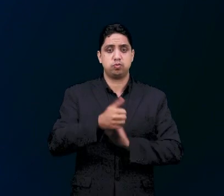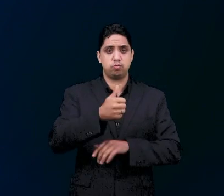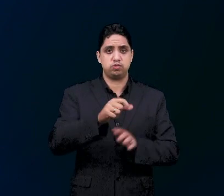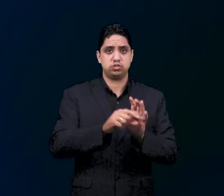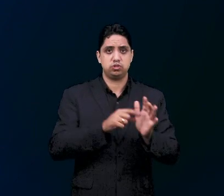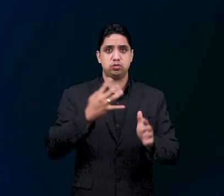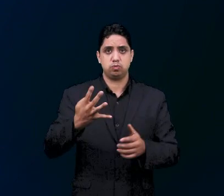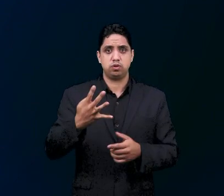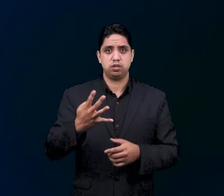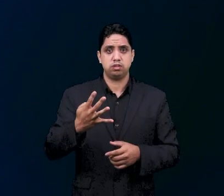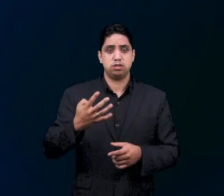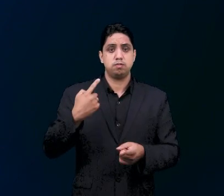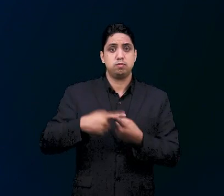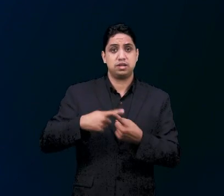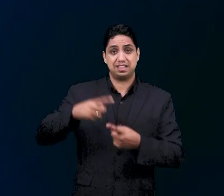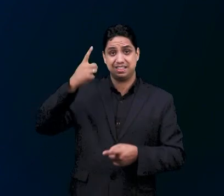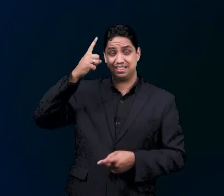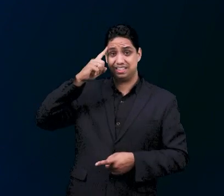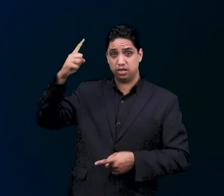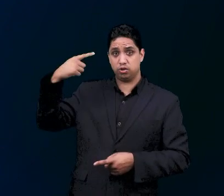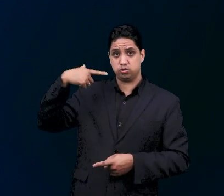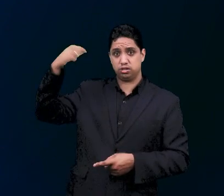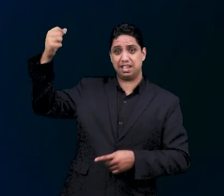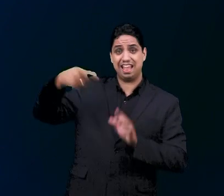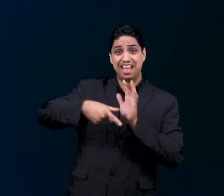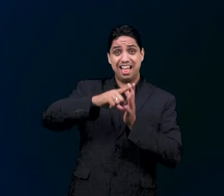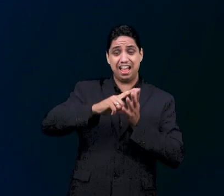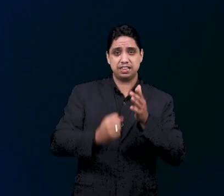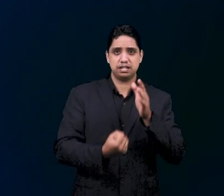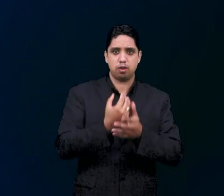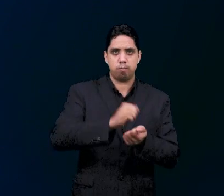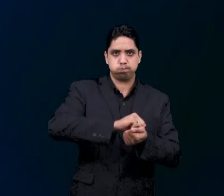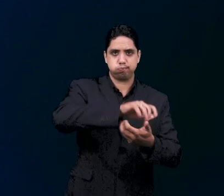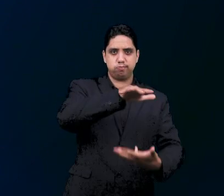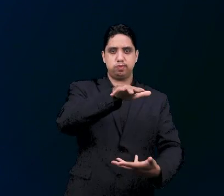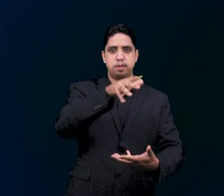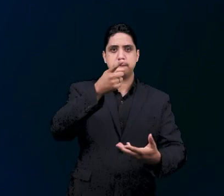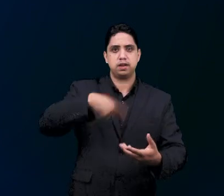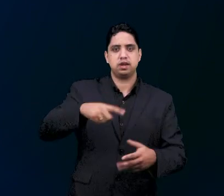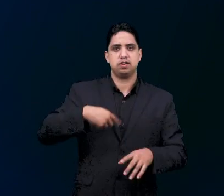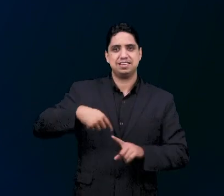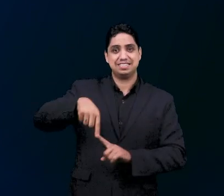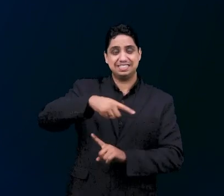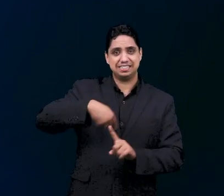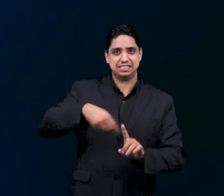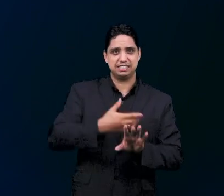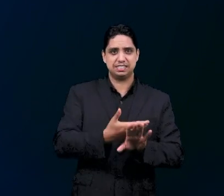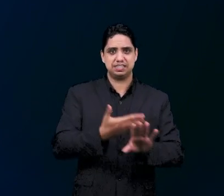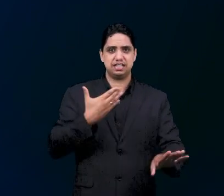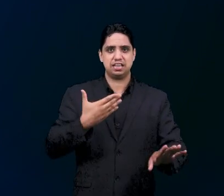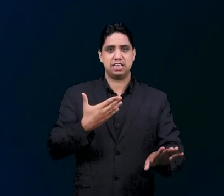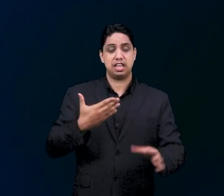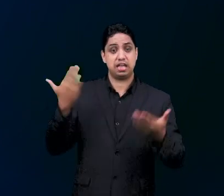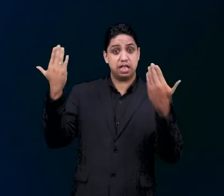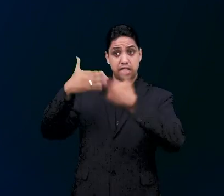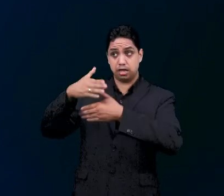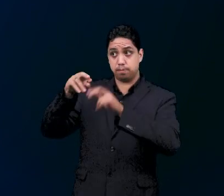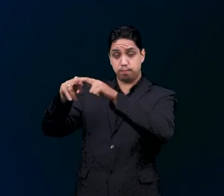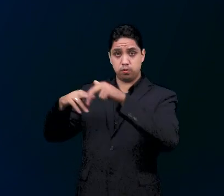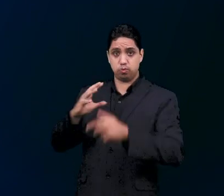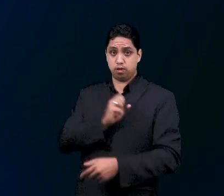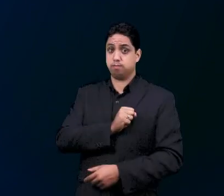Comme nous voyons Éphésiens chapitre 1, verset 4. Il nous a élus avant la fondation du monde pour être saints